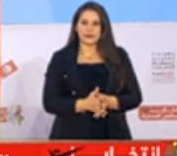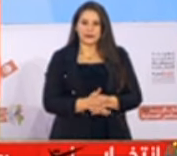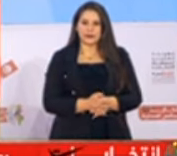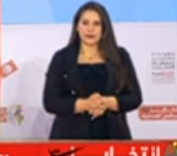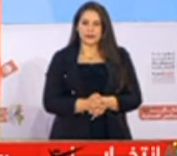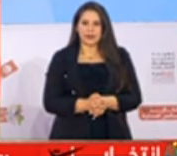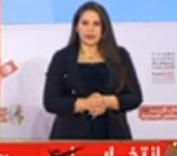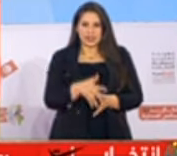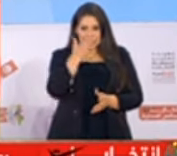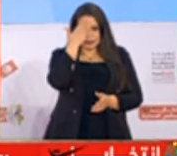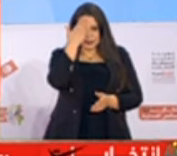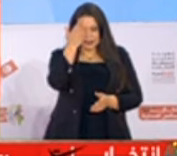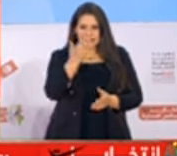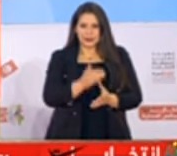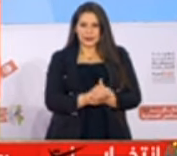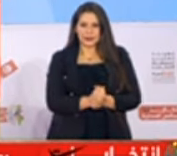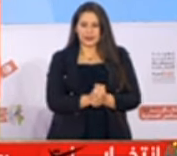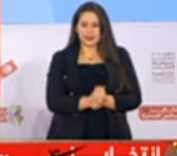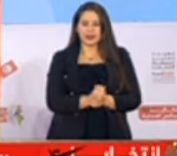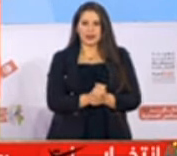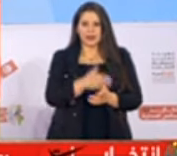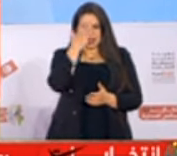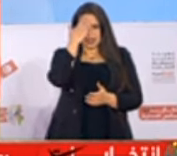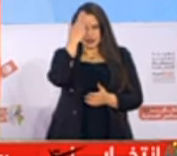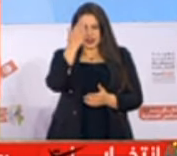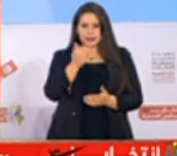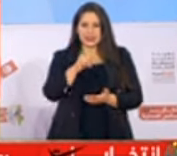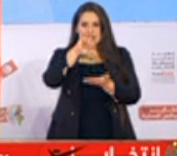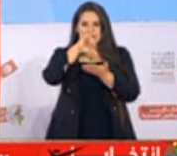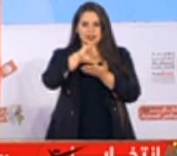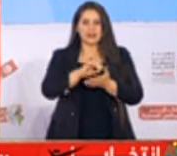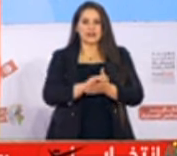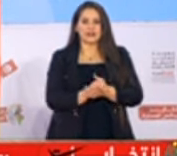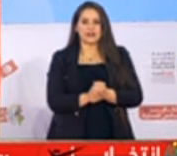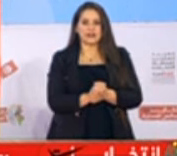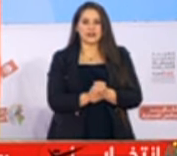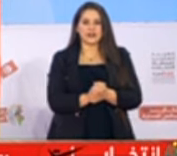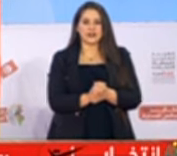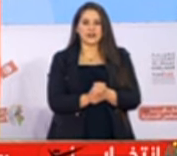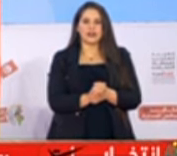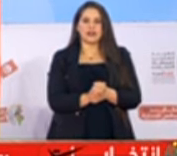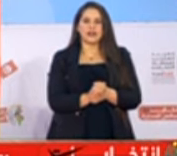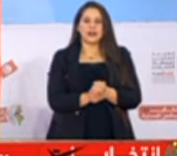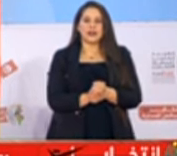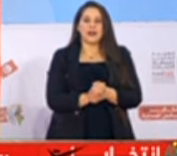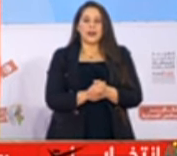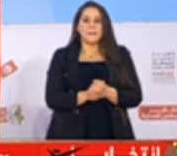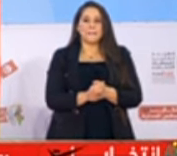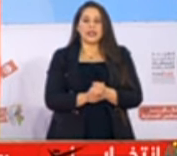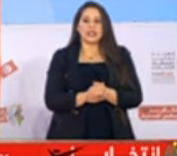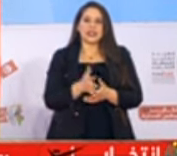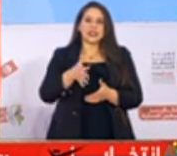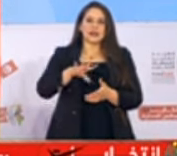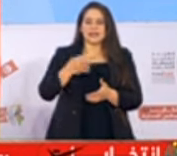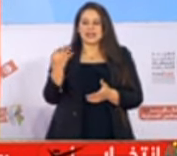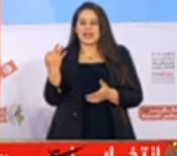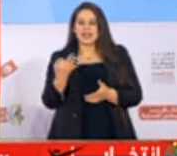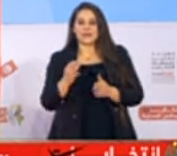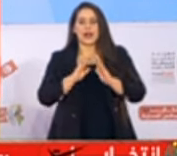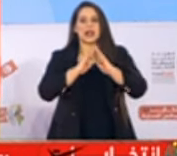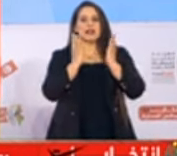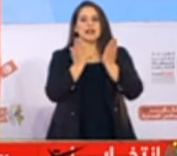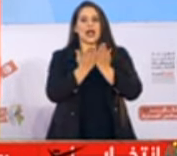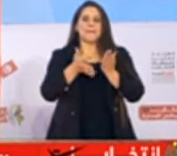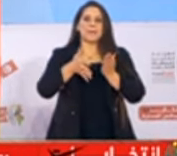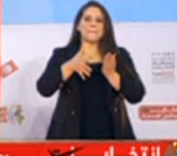شكرا. تفضل سيدة نجلة. شكرا سيد الرئيس. حبيت نعرج شوية على النسبة. النسبة العامة هي قلنا